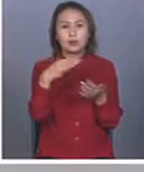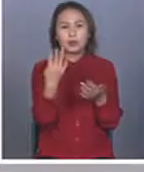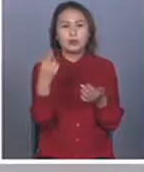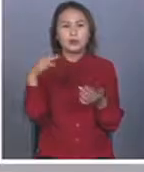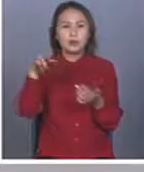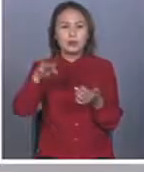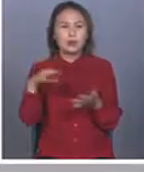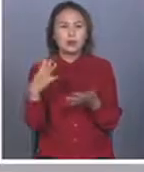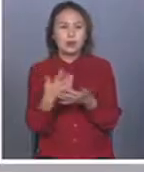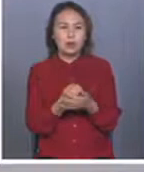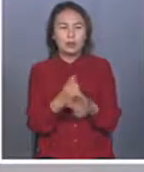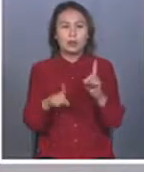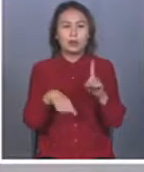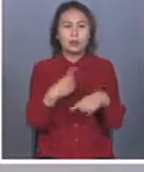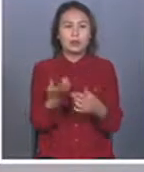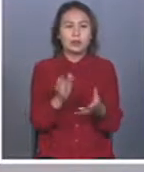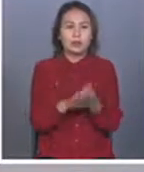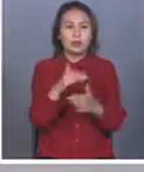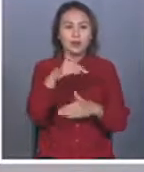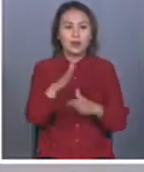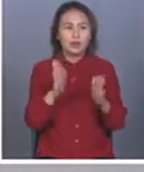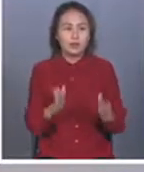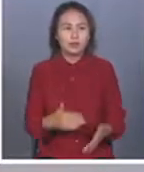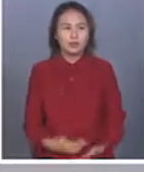табамыз. Келесі танысатын фигурамыз ол квадрат.